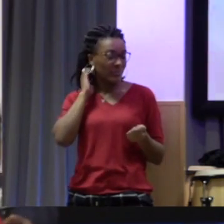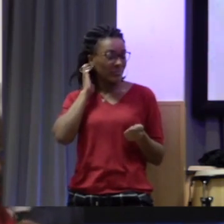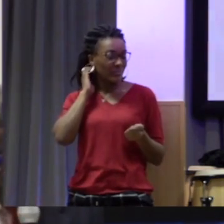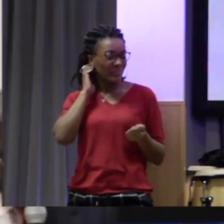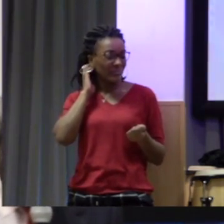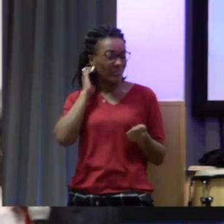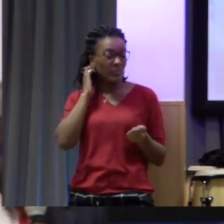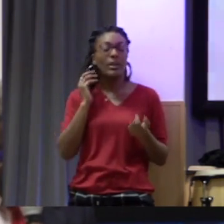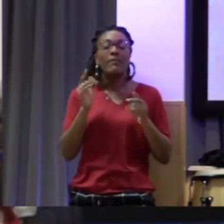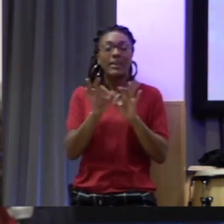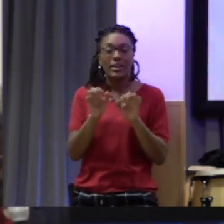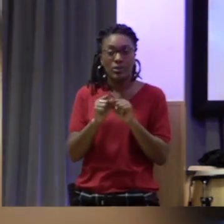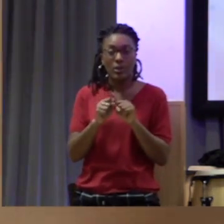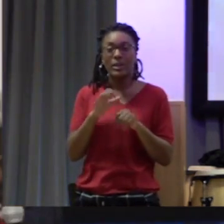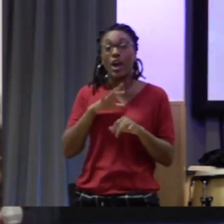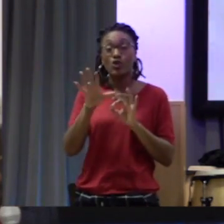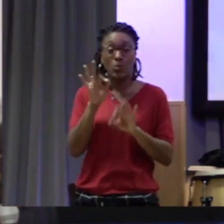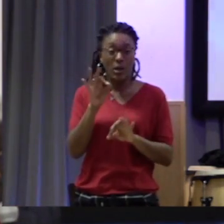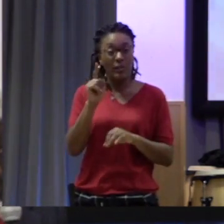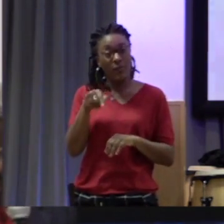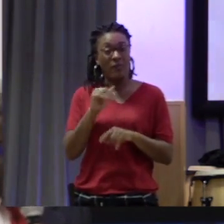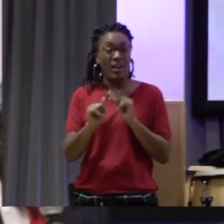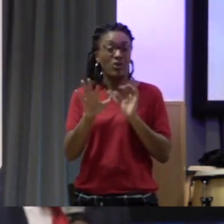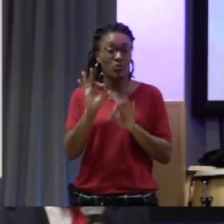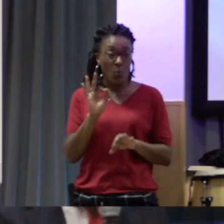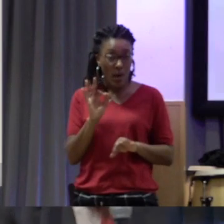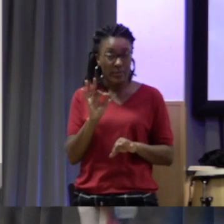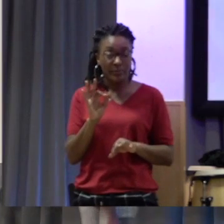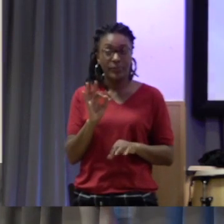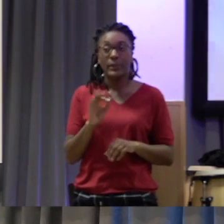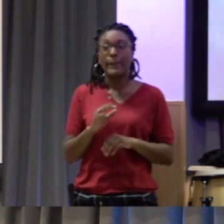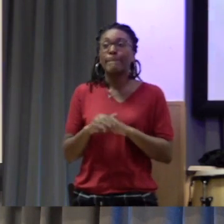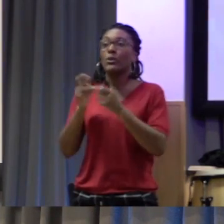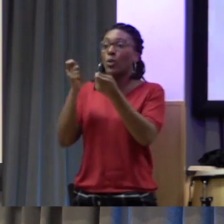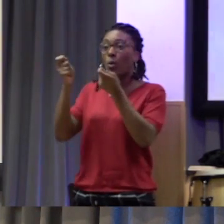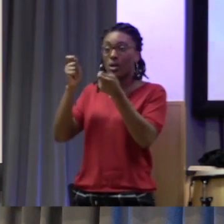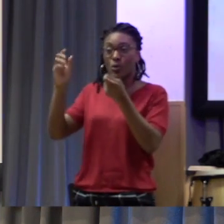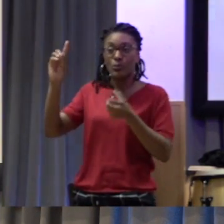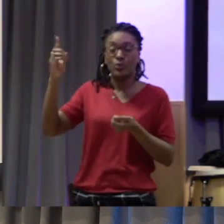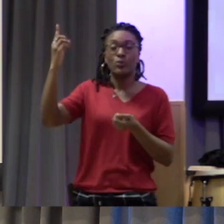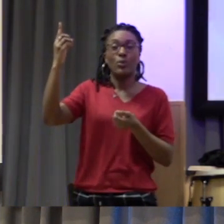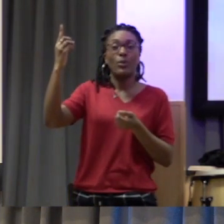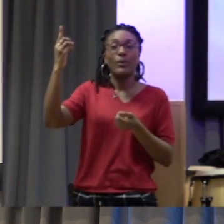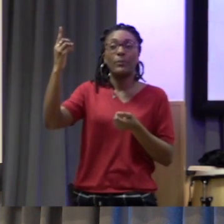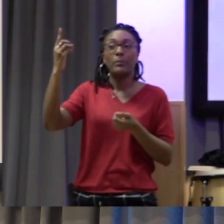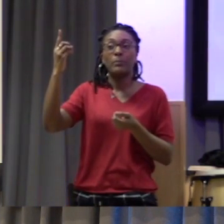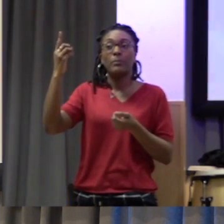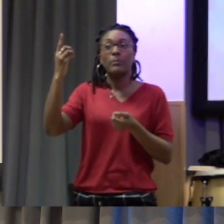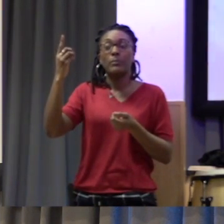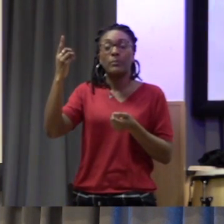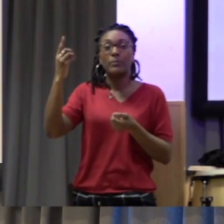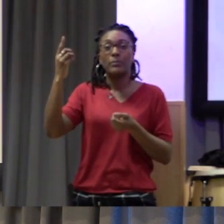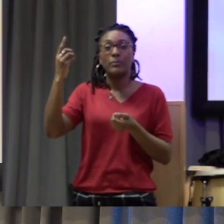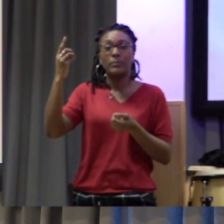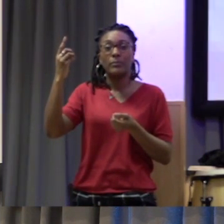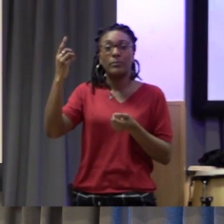Il y a un choix à faire, chers frères et sœurs. Le royaume de Dieu a été donc enlevé